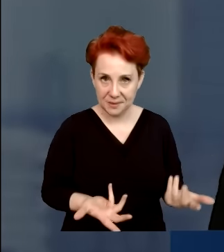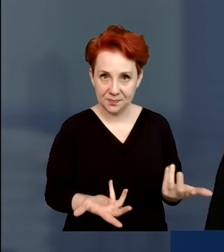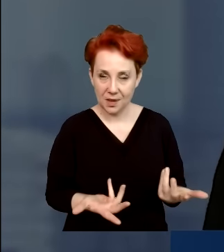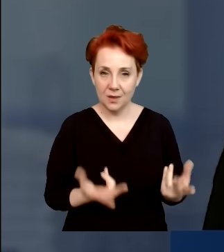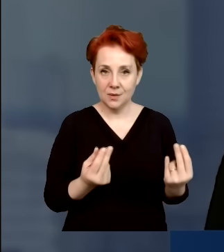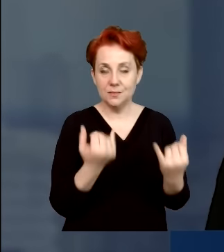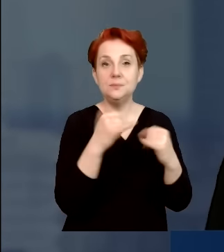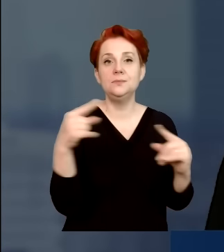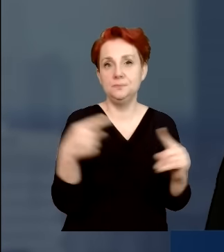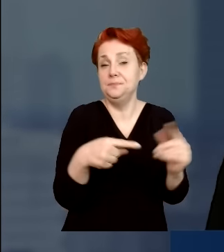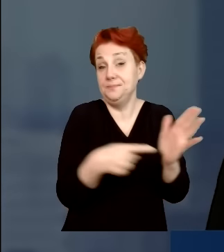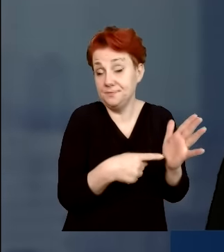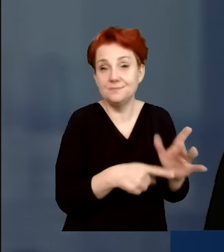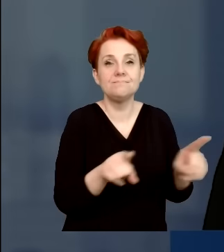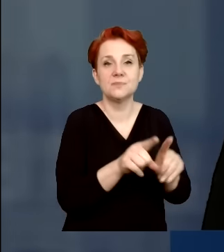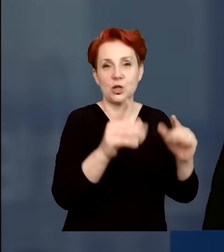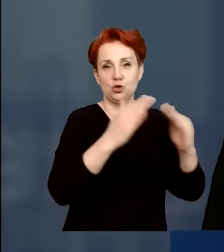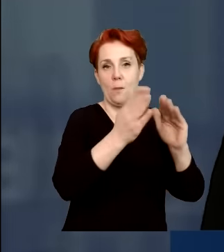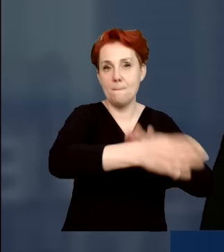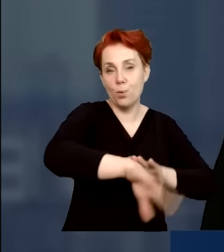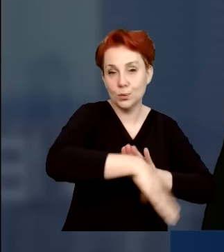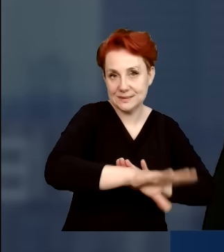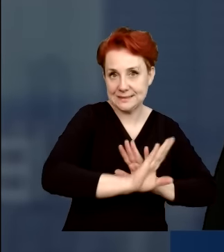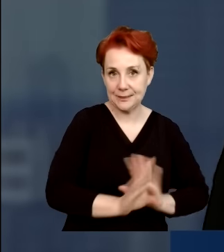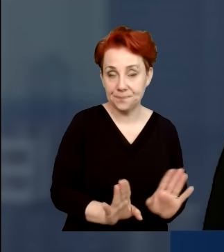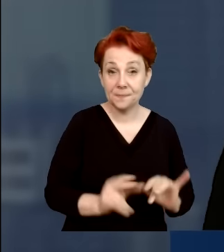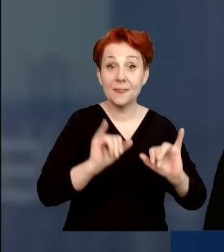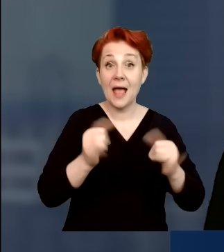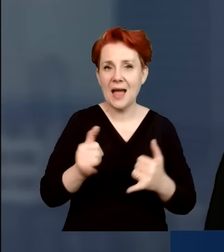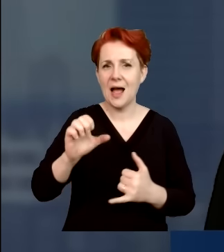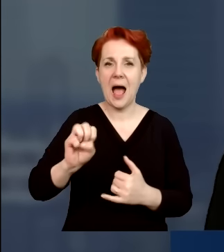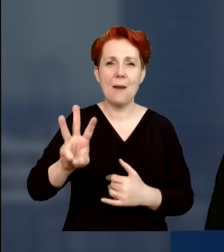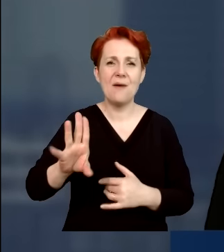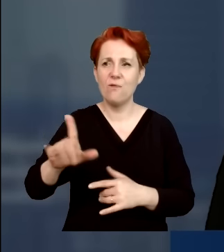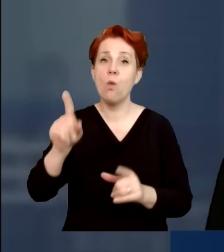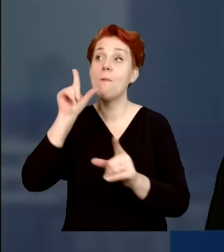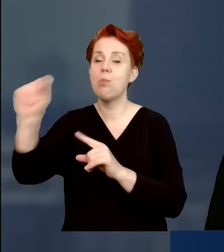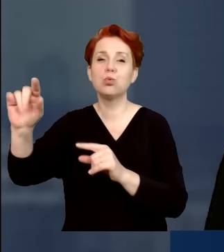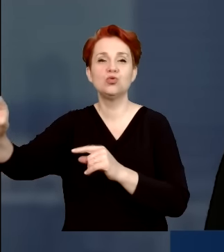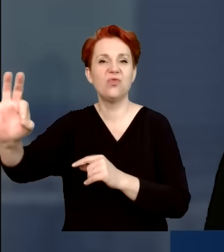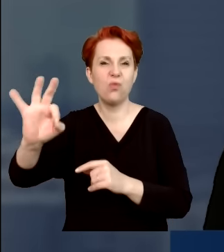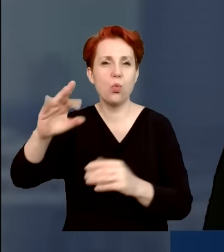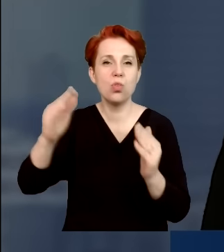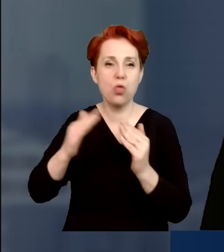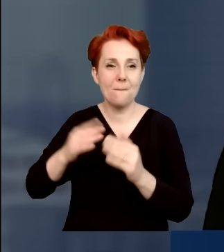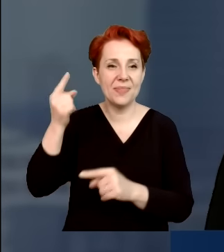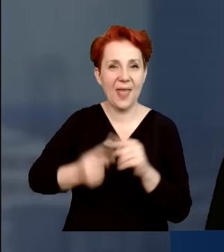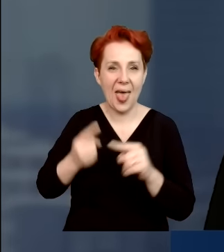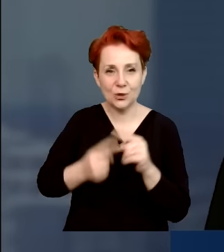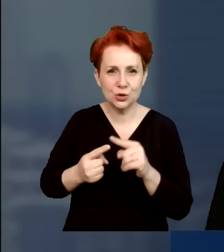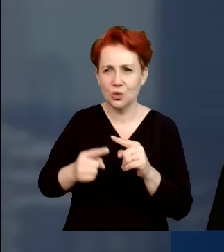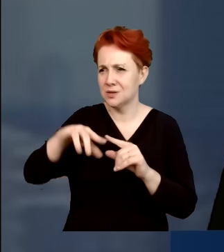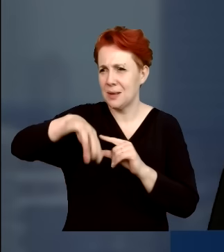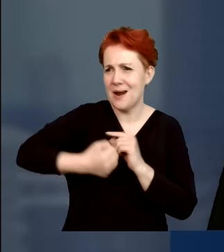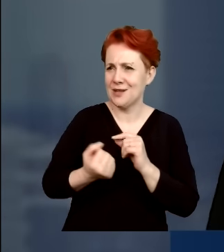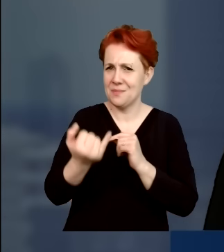innego i nikogo w domu nie było. A później, kiedy służby poszły do domu teściów, to zabrano dzieciom i co ma dziecka telefon czy